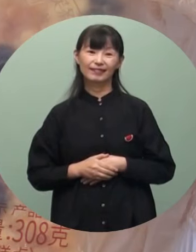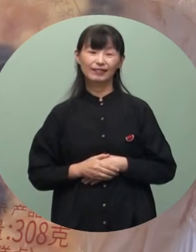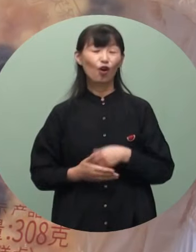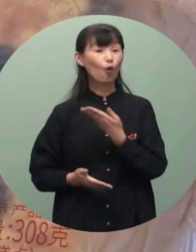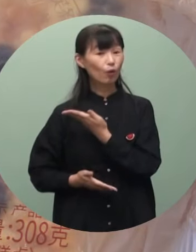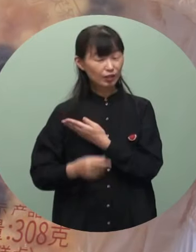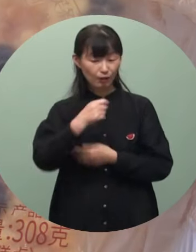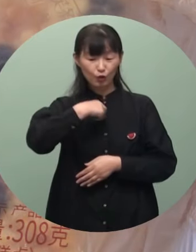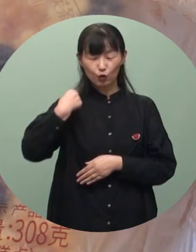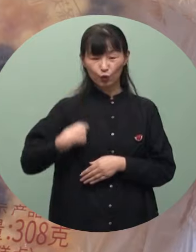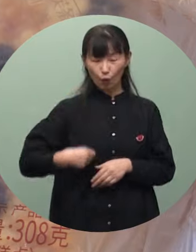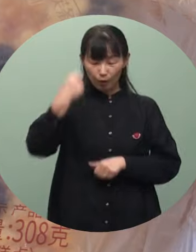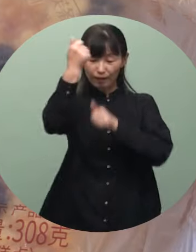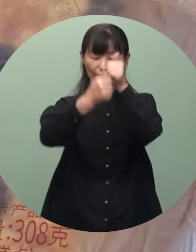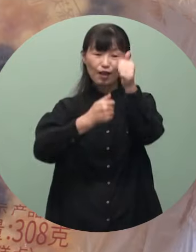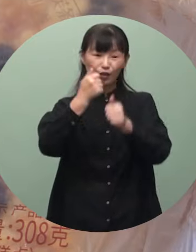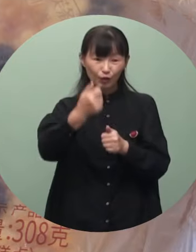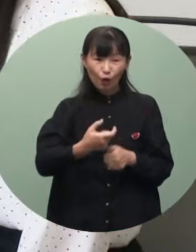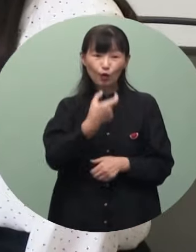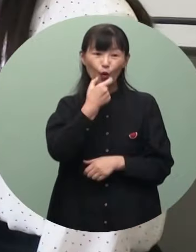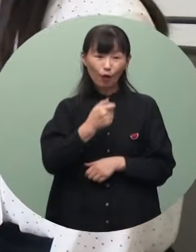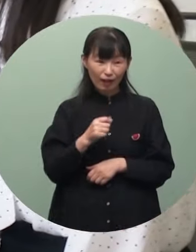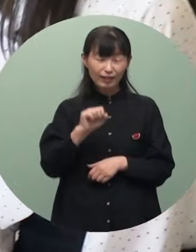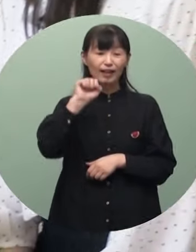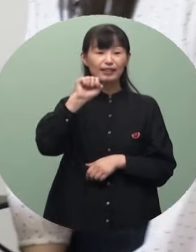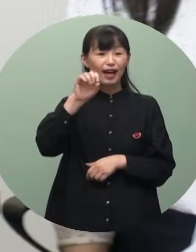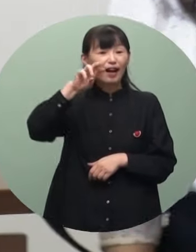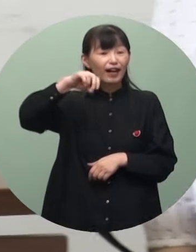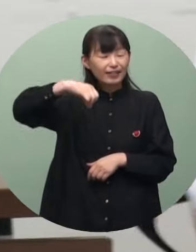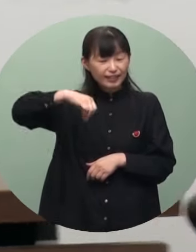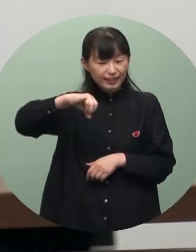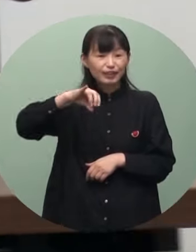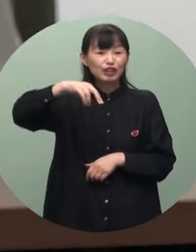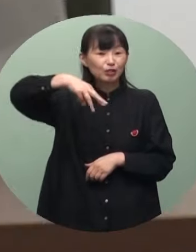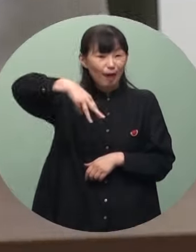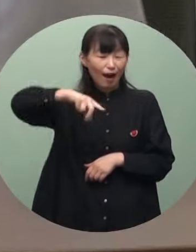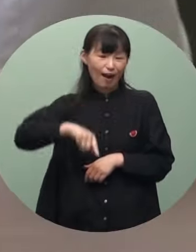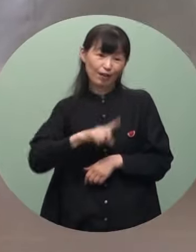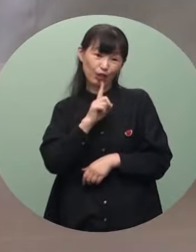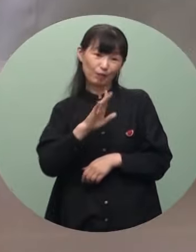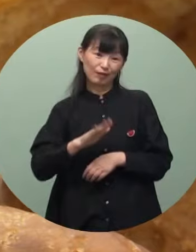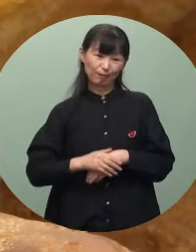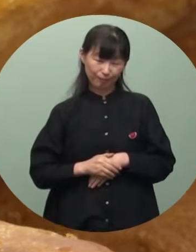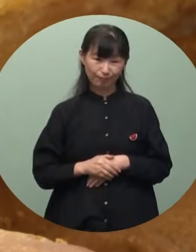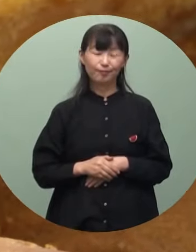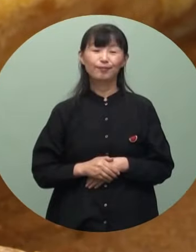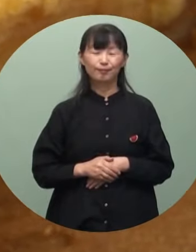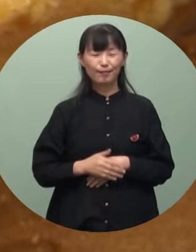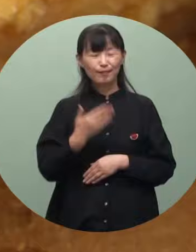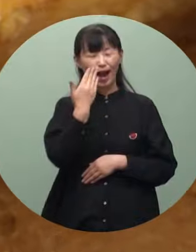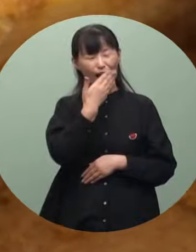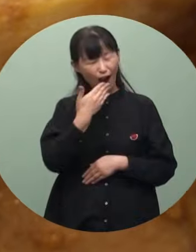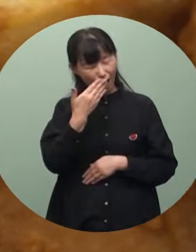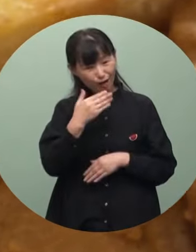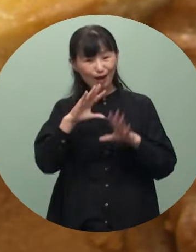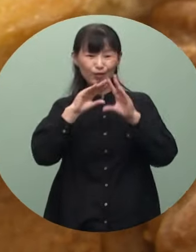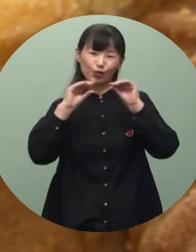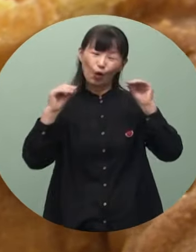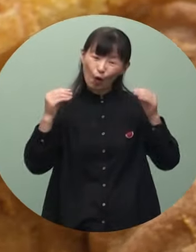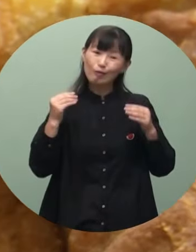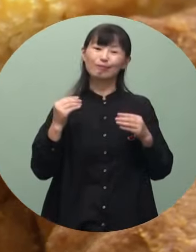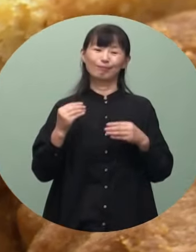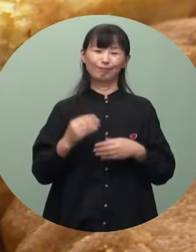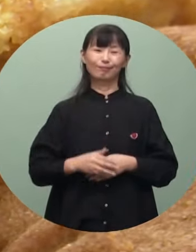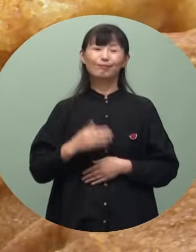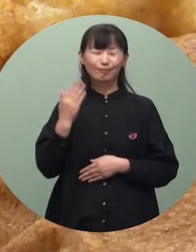こちらは中国の伝統のお菓子、中国語ではシャチマ、日本語だとまあそのまま音訳でサーチマ、甘くて